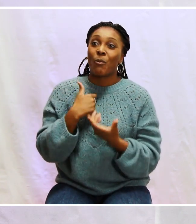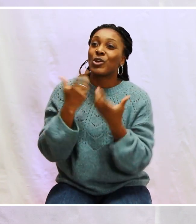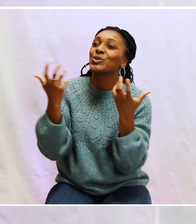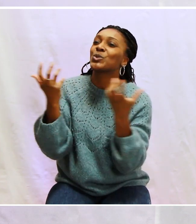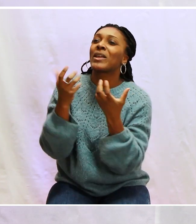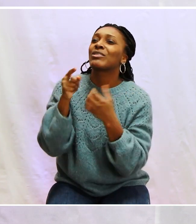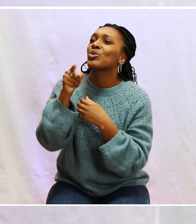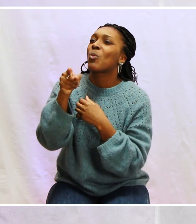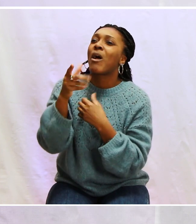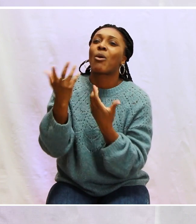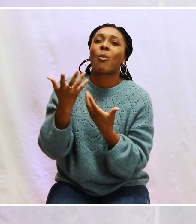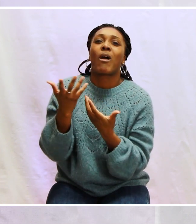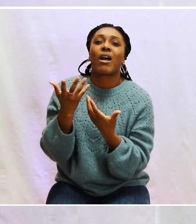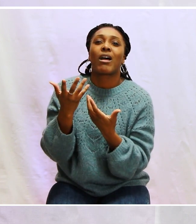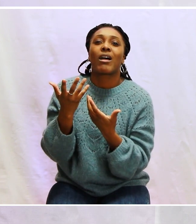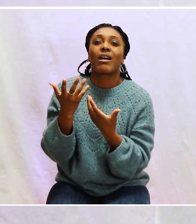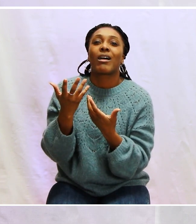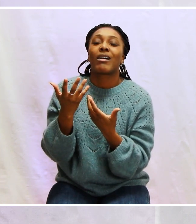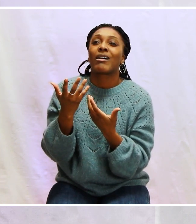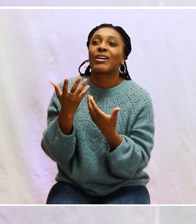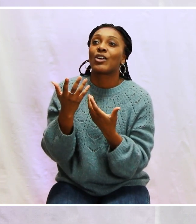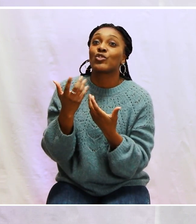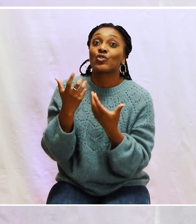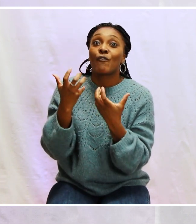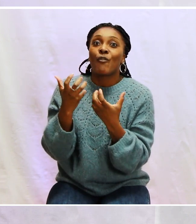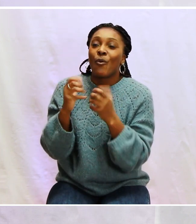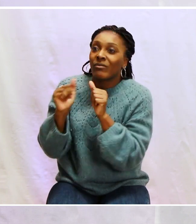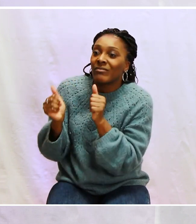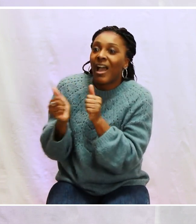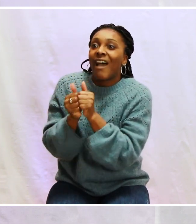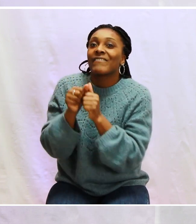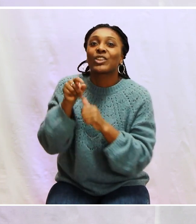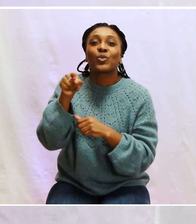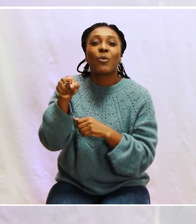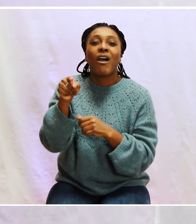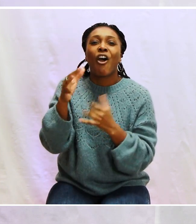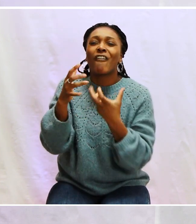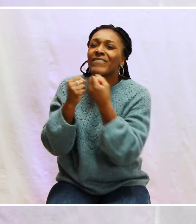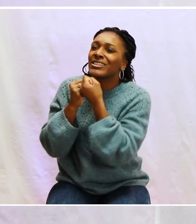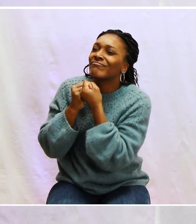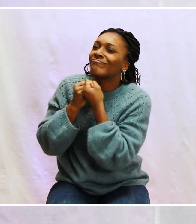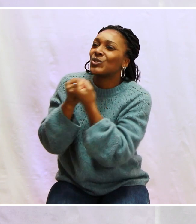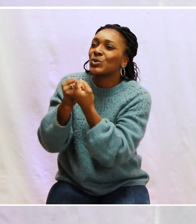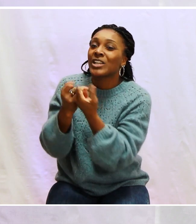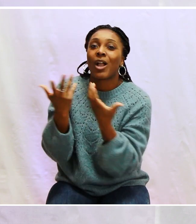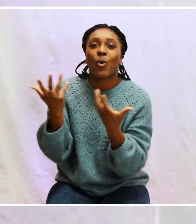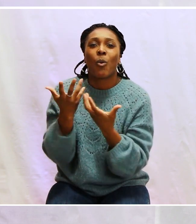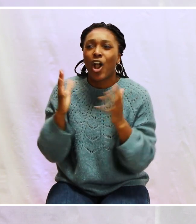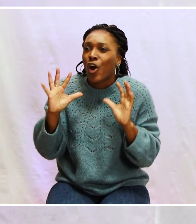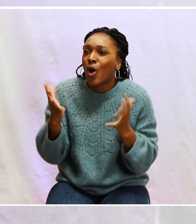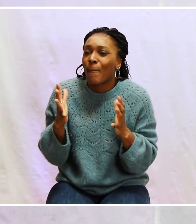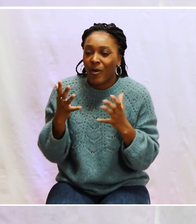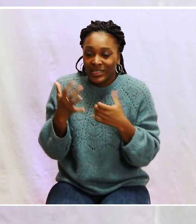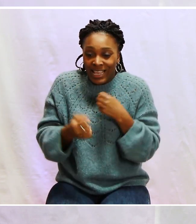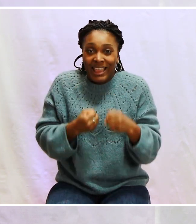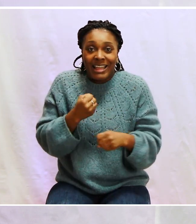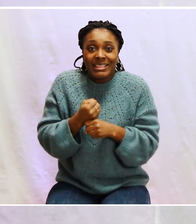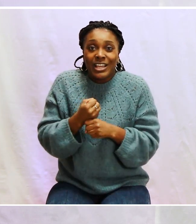souhaite ?» Non seulement à la personne, mais qu'est-ce que je souhaite faire avec la personne? Comment je peux l'aider cette